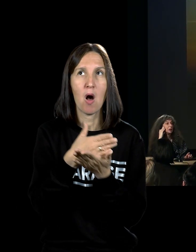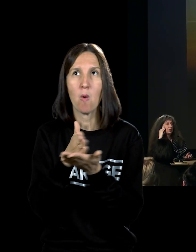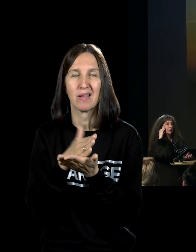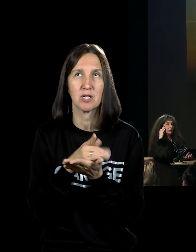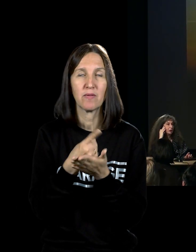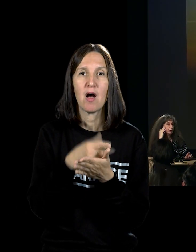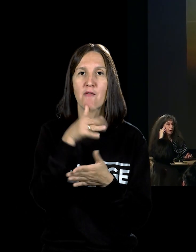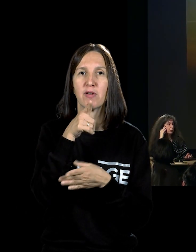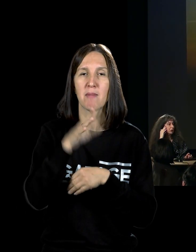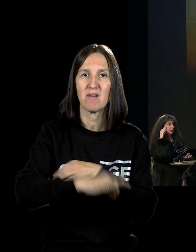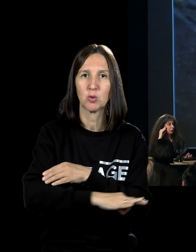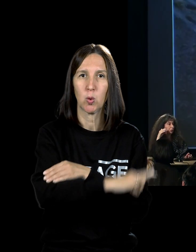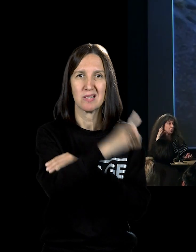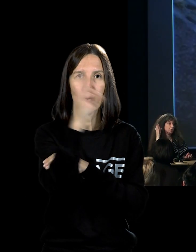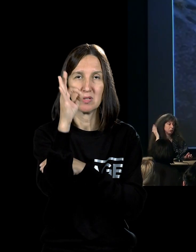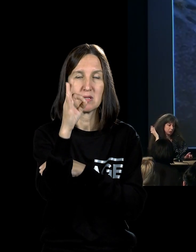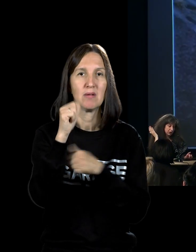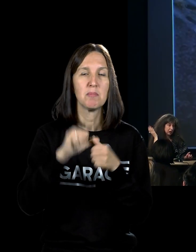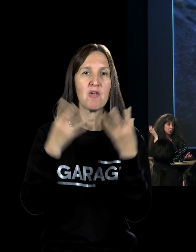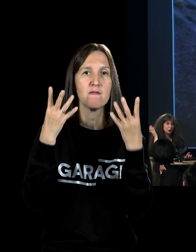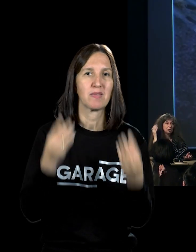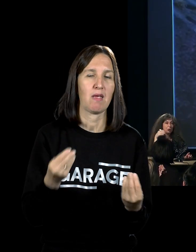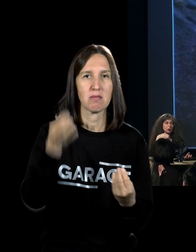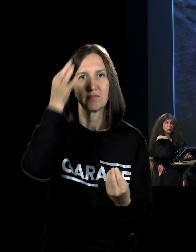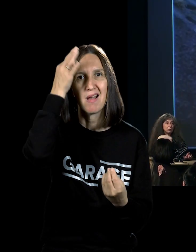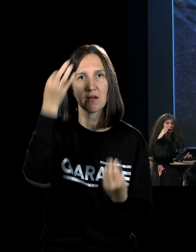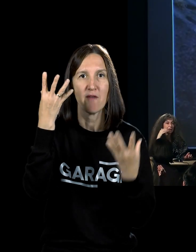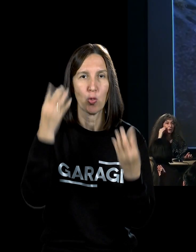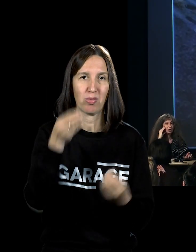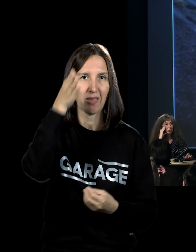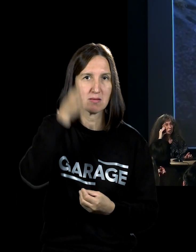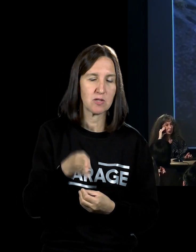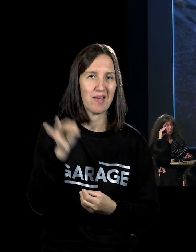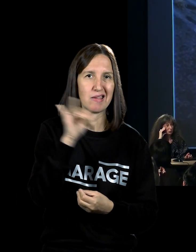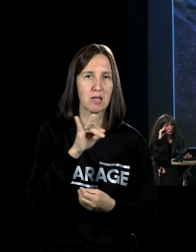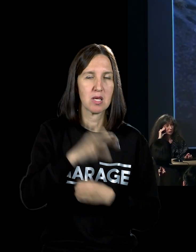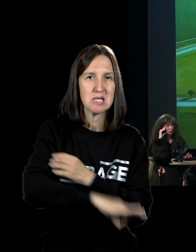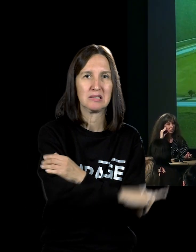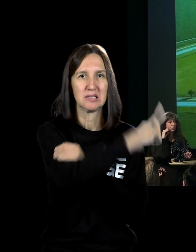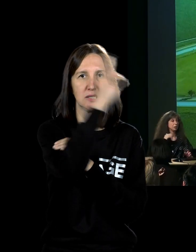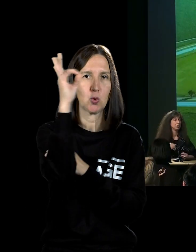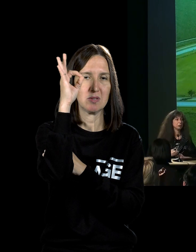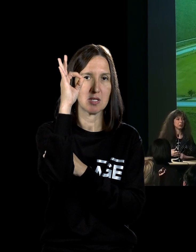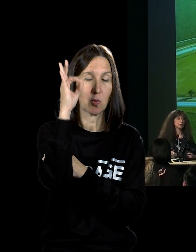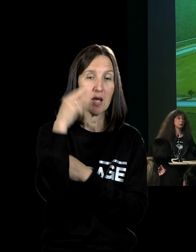равноденствия солнцестояния, как бы, и где уже не только это пространство, которое уже